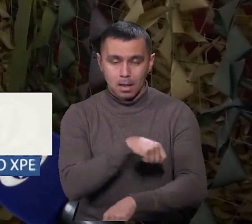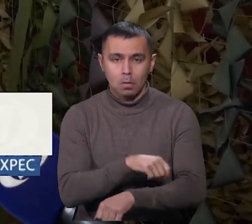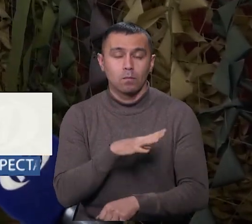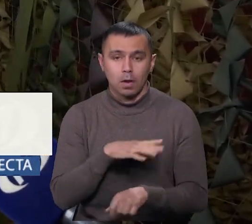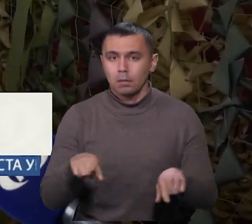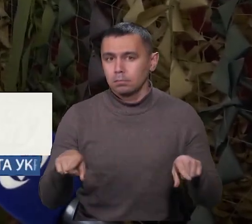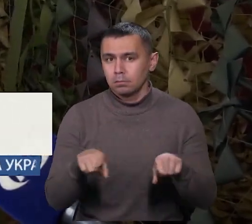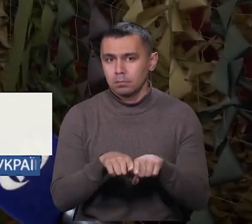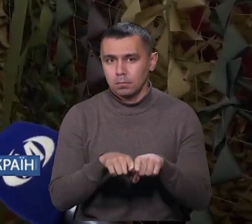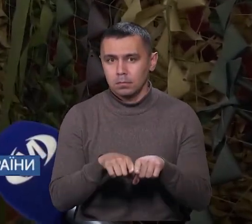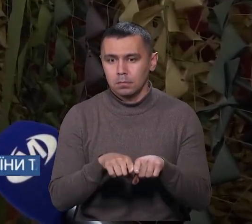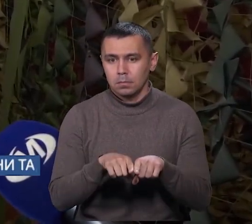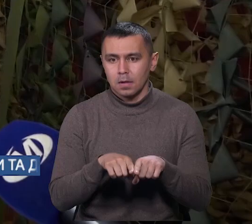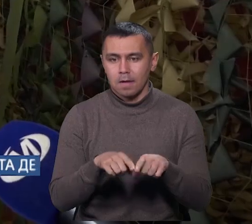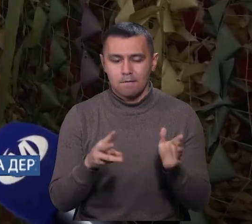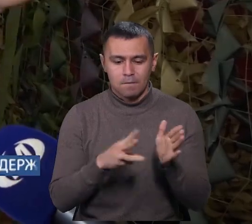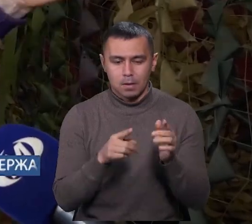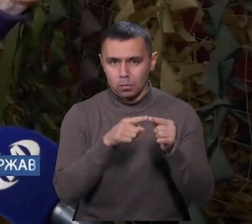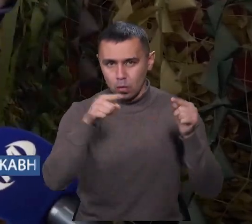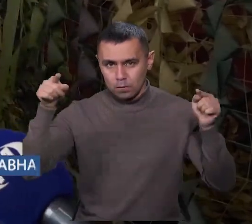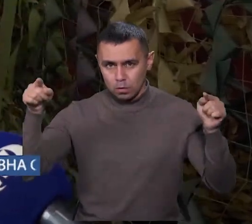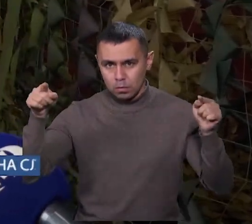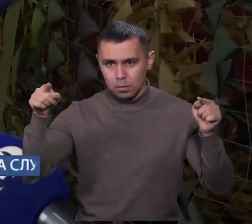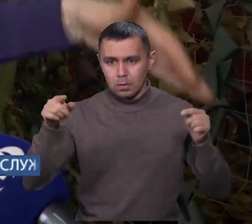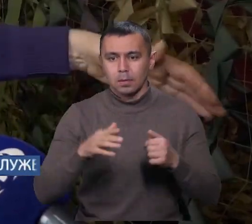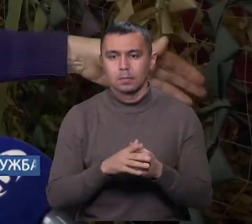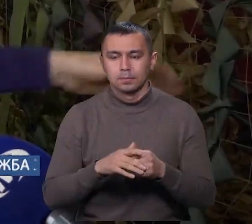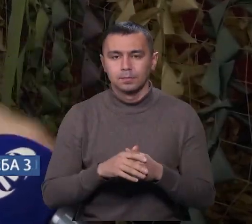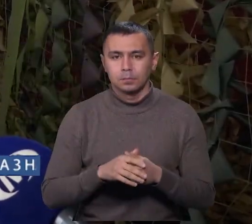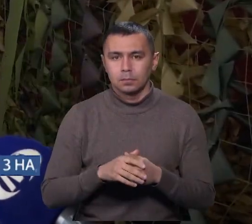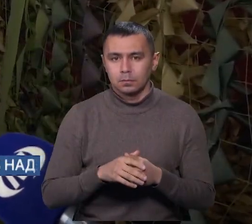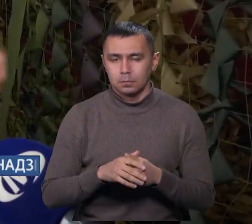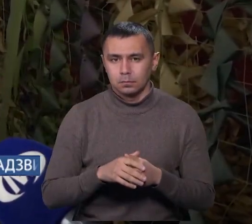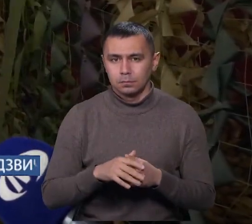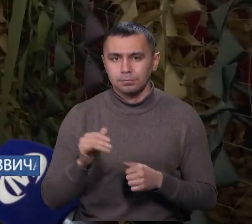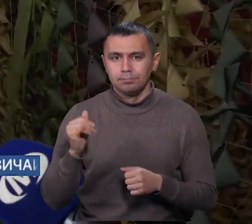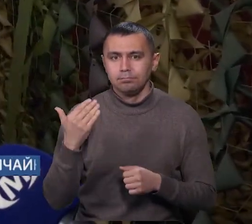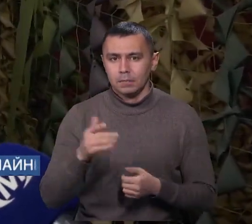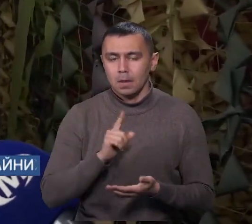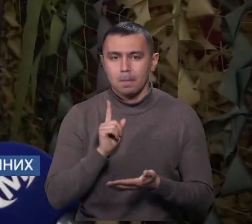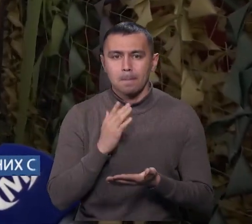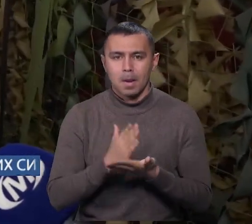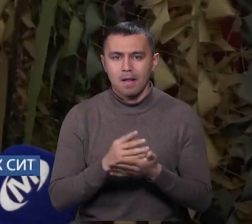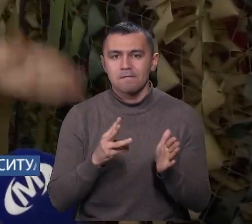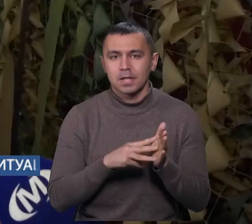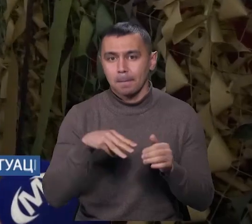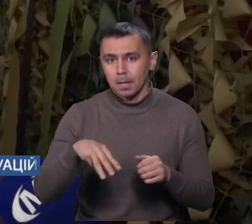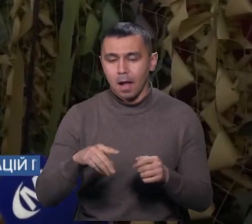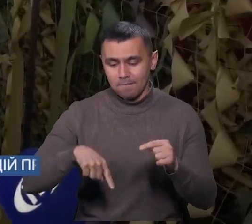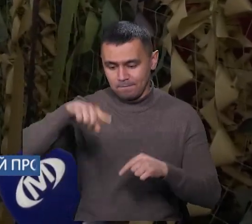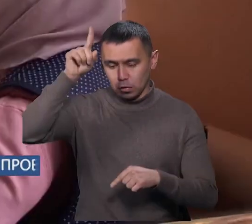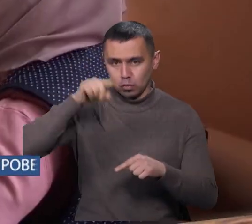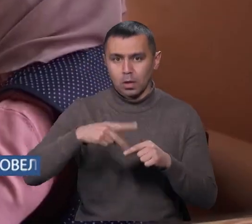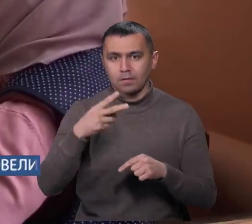так, 8 отак довжиною, та рама стоїть, на цю раму натягається основа, вона має 8 метрів, а висотою